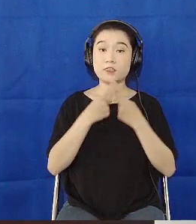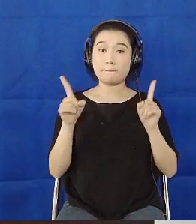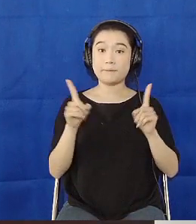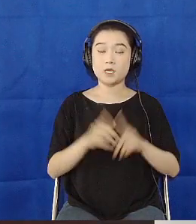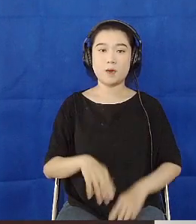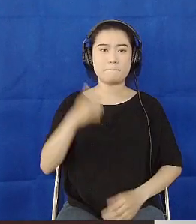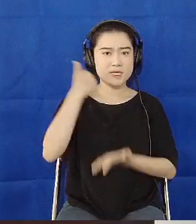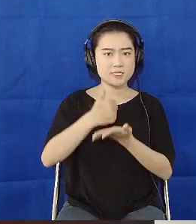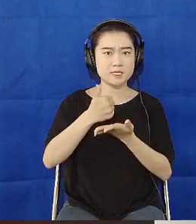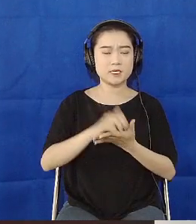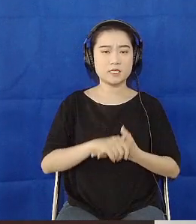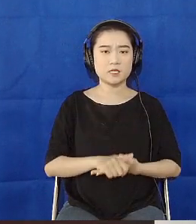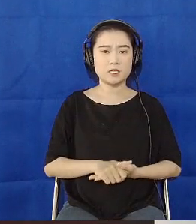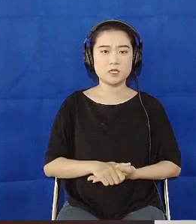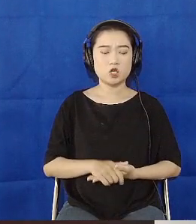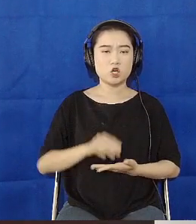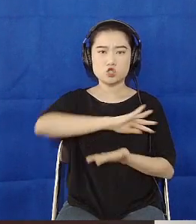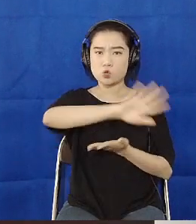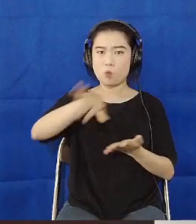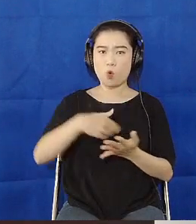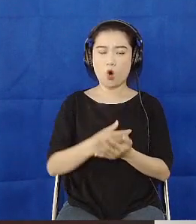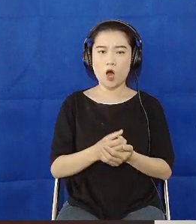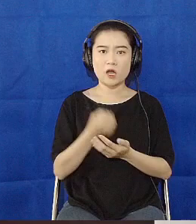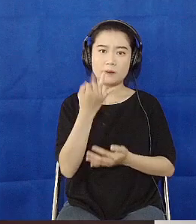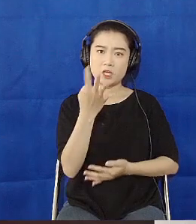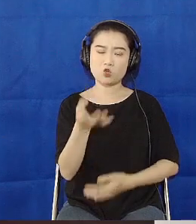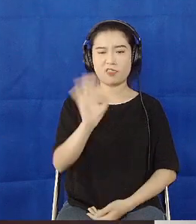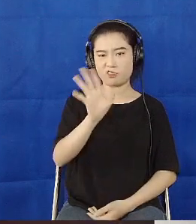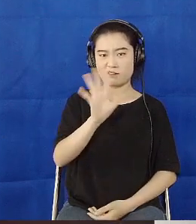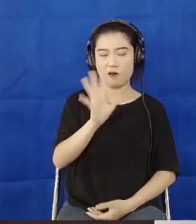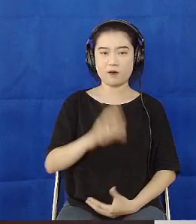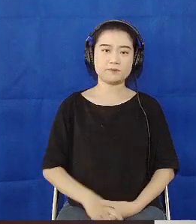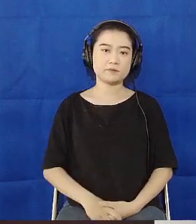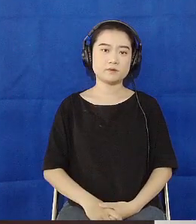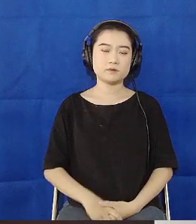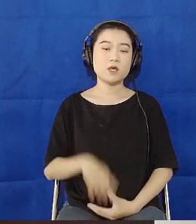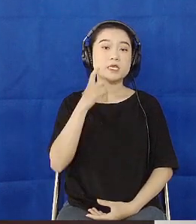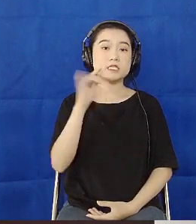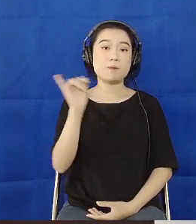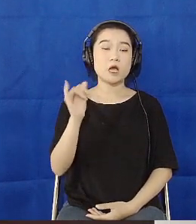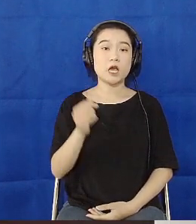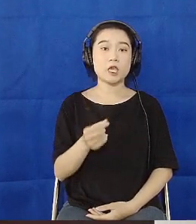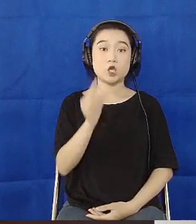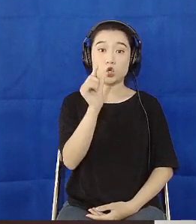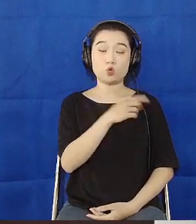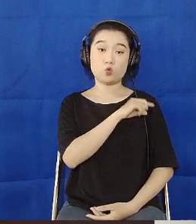pasti tidak semua hal diperhitungkan sebagai untung